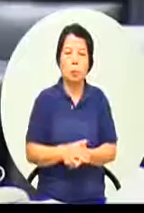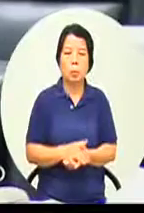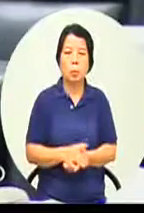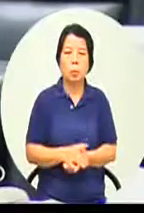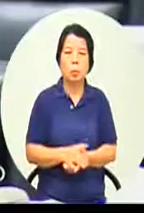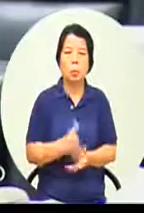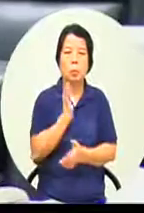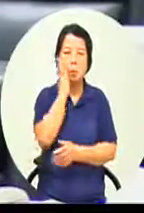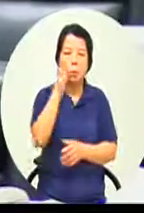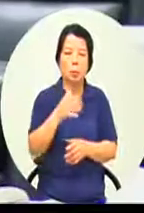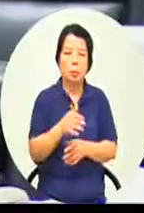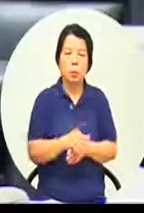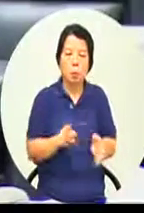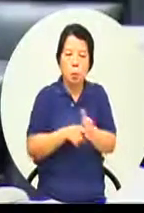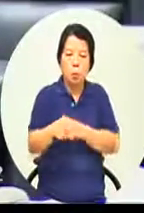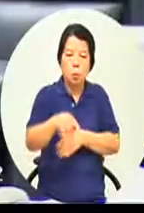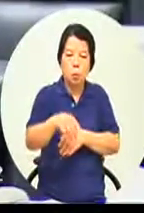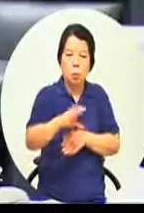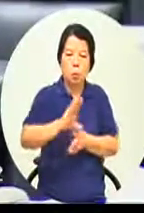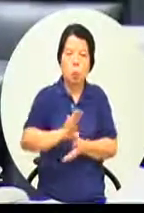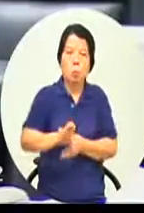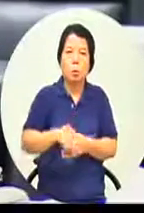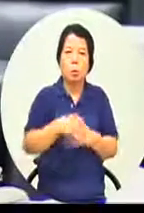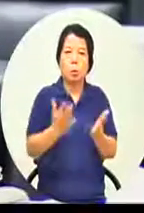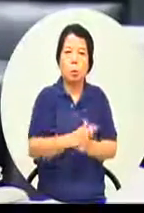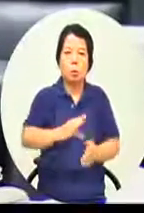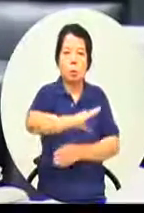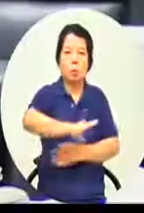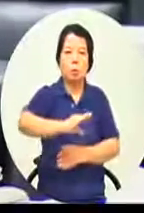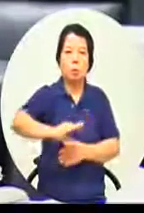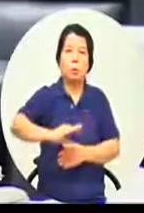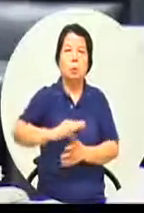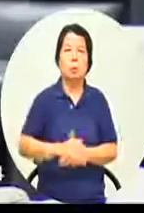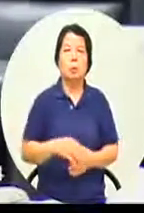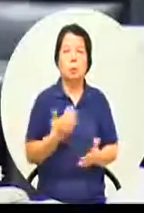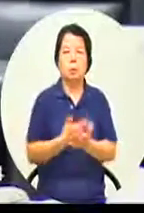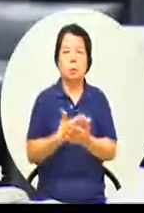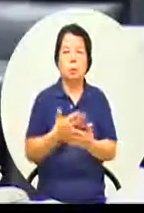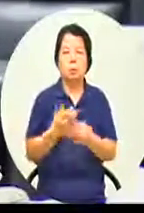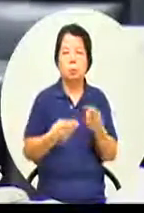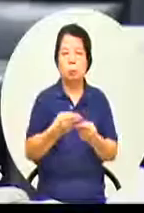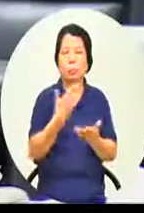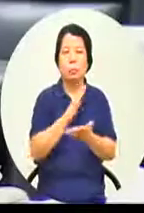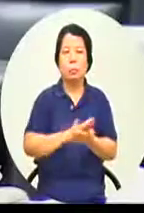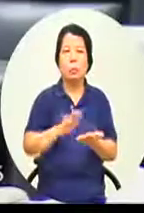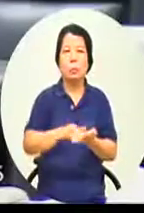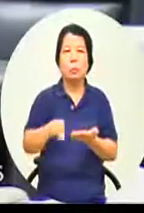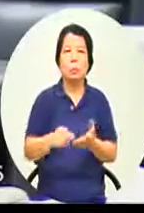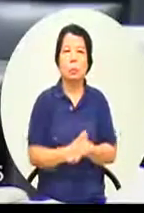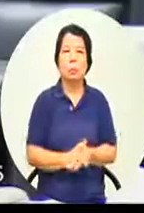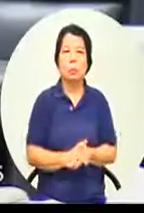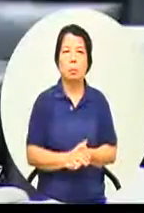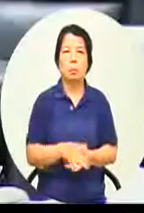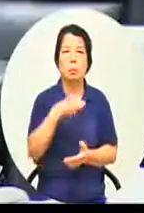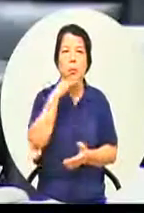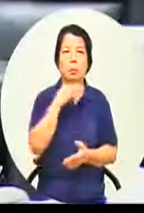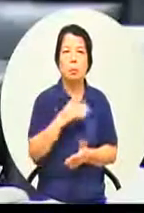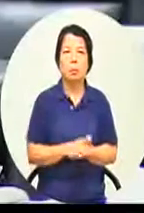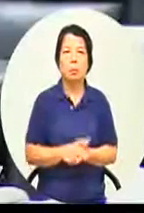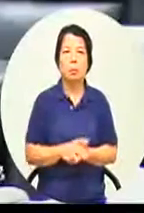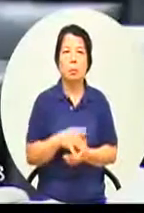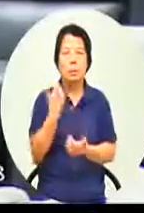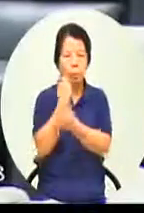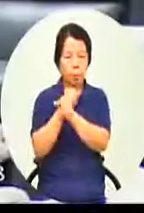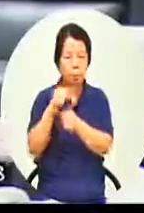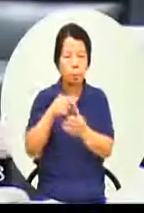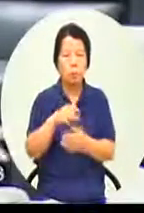哦，对嘞。可是问题，他们停都是停直的啊，啊，这是要安怎解决？ 局长，我等一下也请你想想看，有没有靠